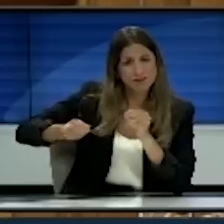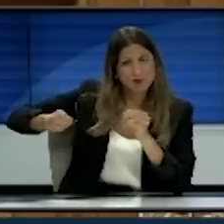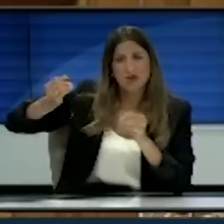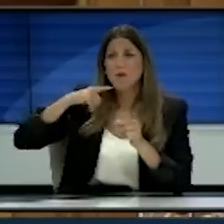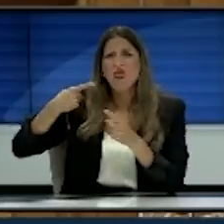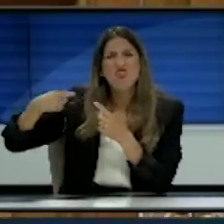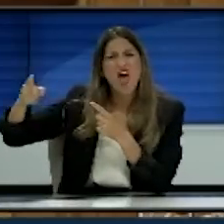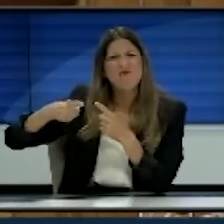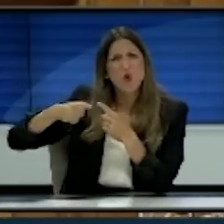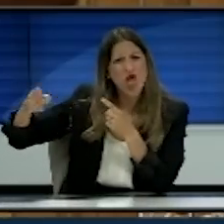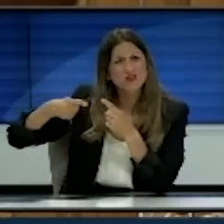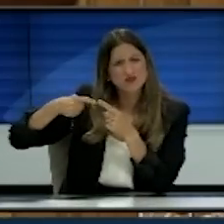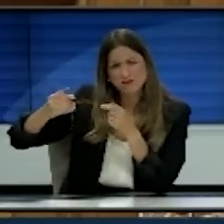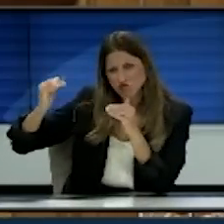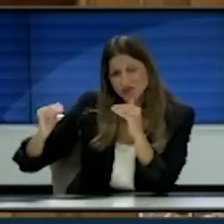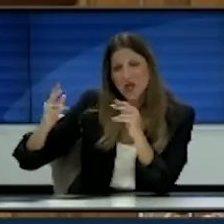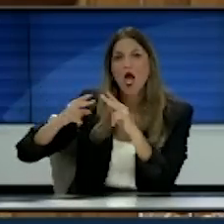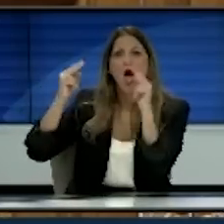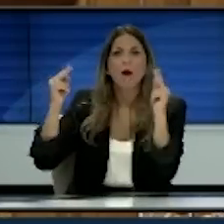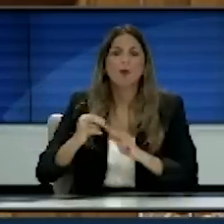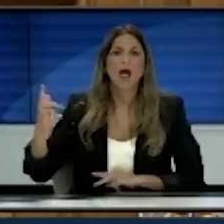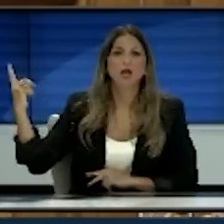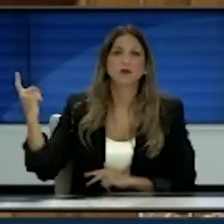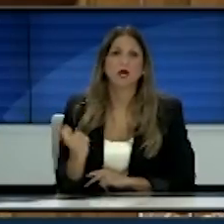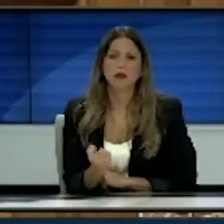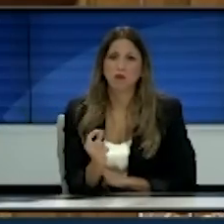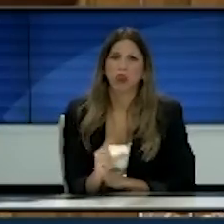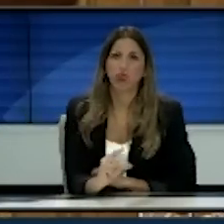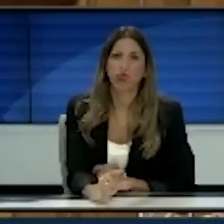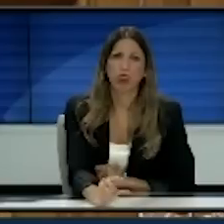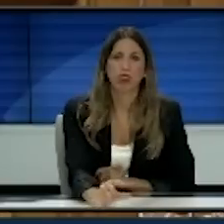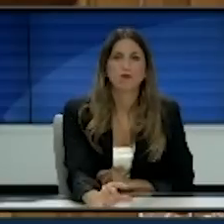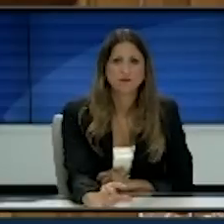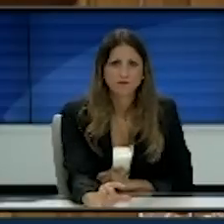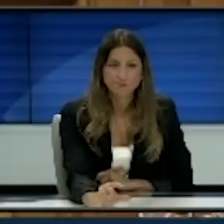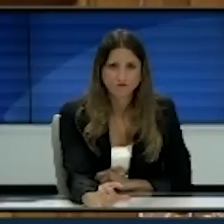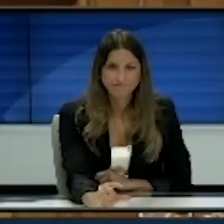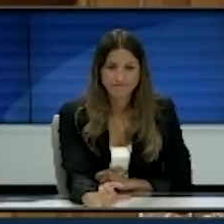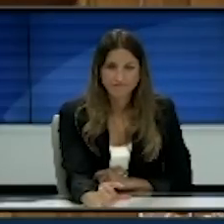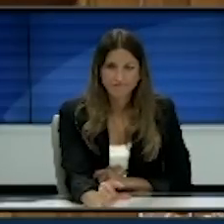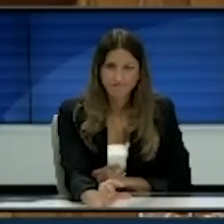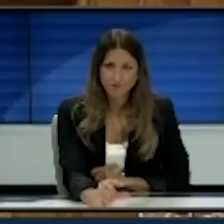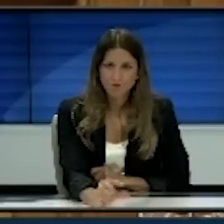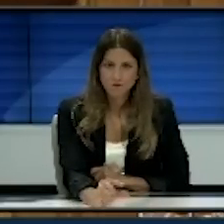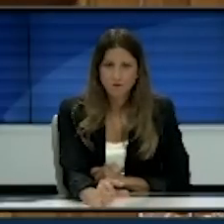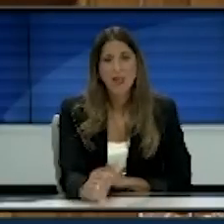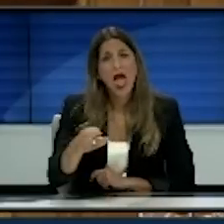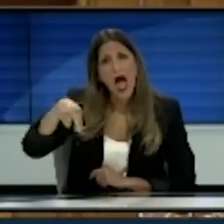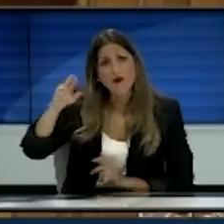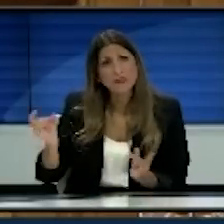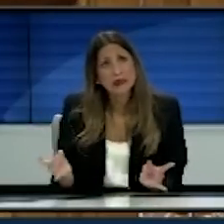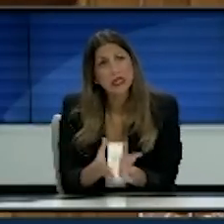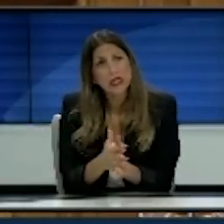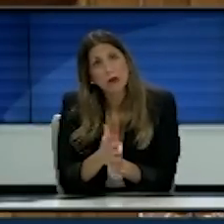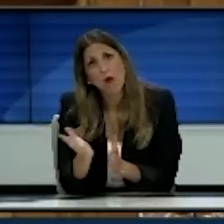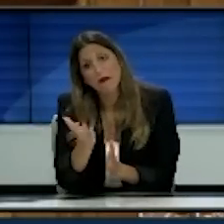διαφορές έχουμε συντάξεις πείνας και μικρές αυξήσεις εάν και εφόσον. Την ίδια